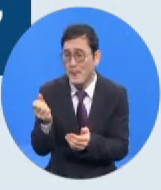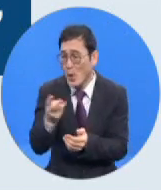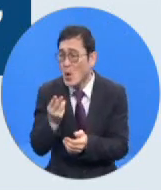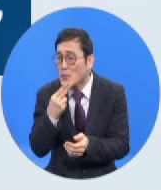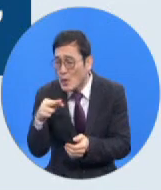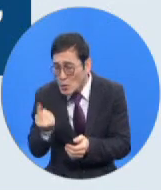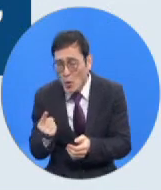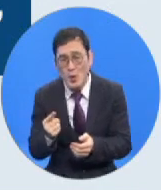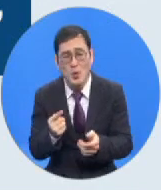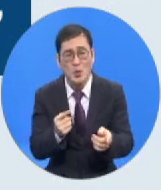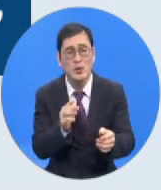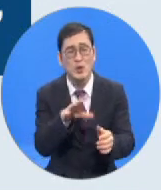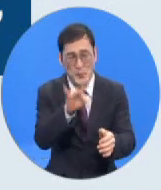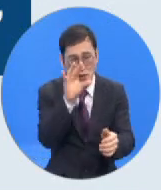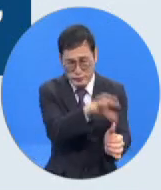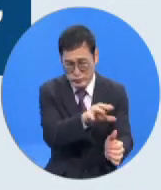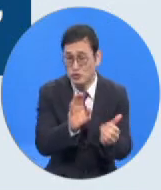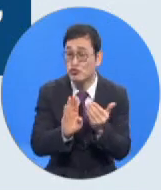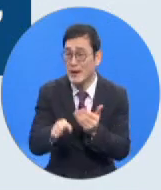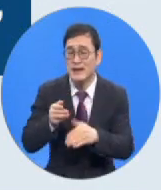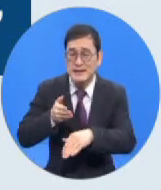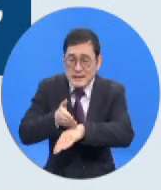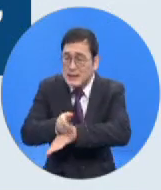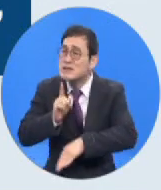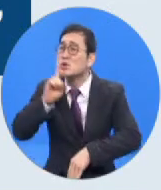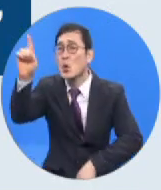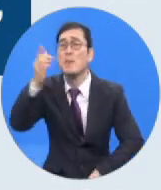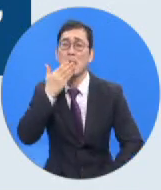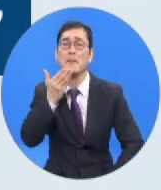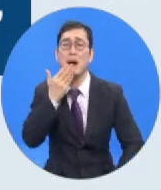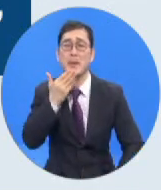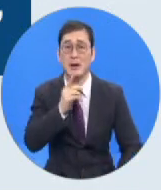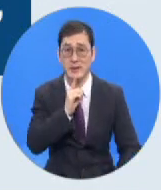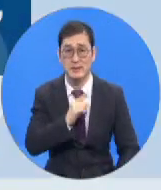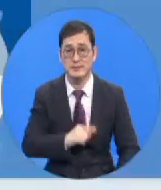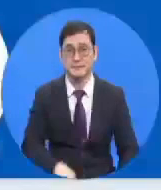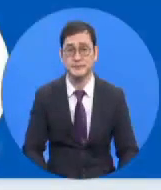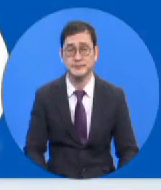없더라도 사후 승인도 가능하다. 이렇게 불가피성을 강조한 겁니다.